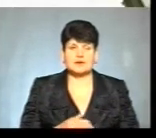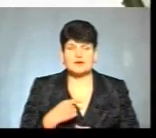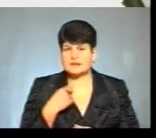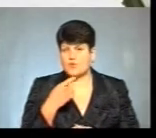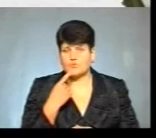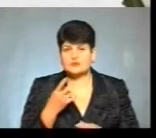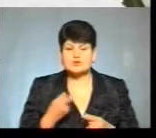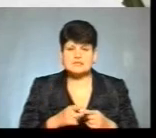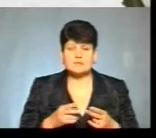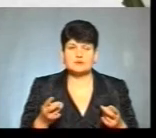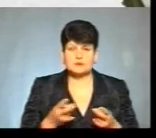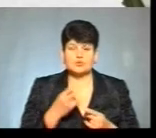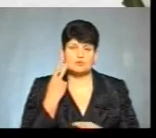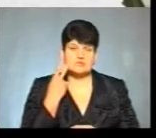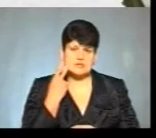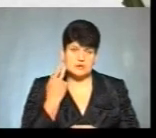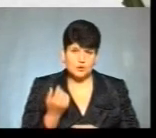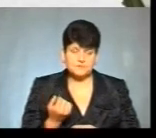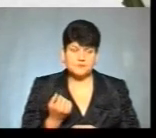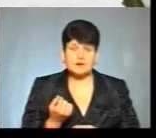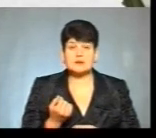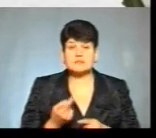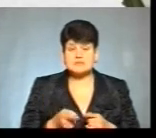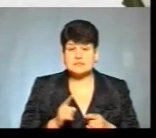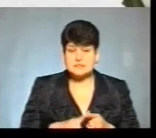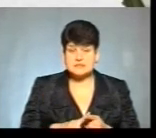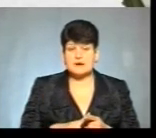це потрібно буде постійно, так? Все-таки в нас